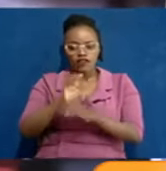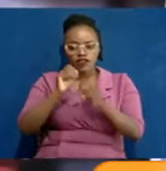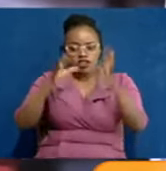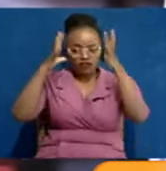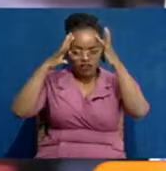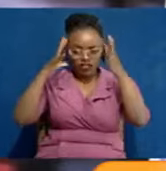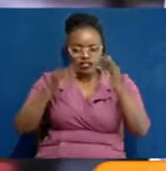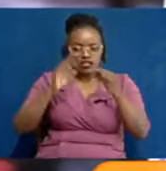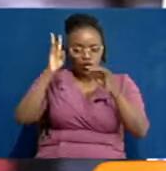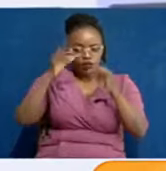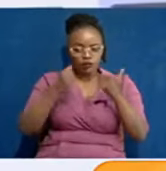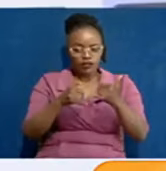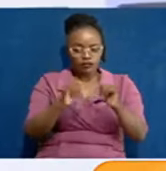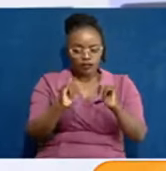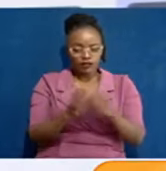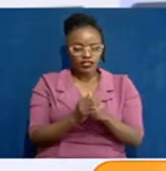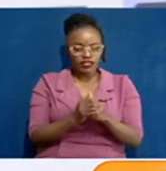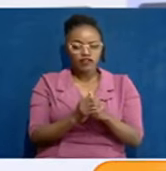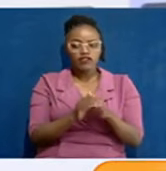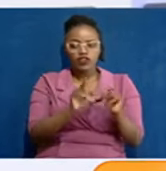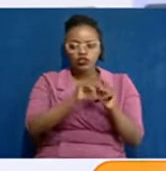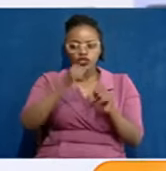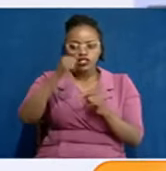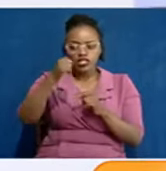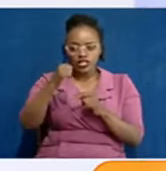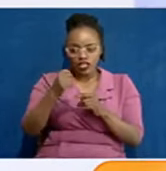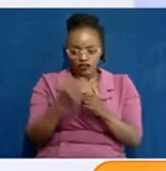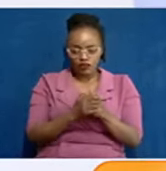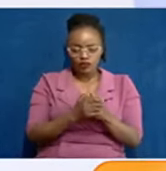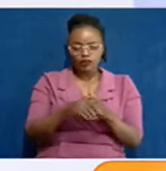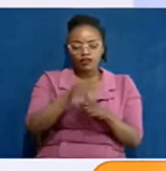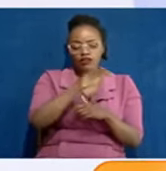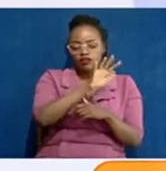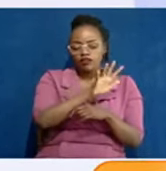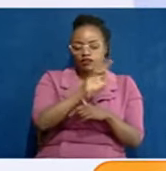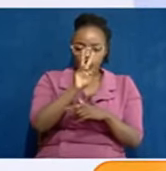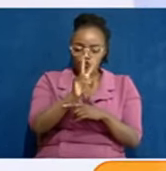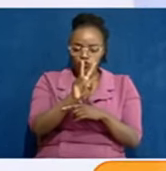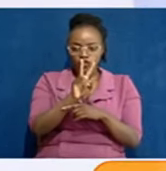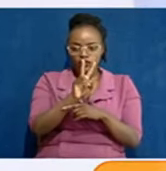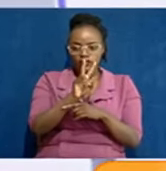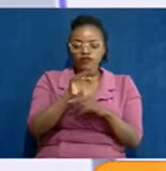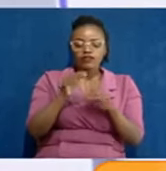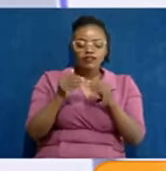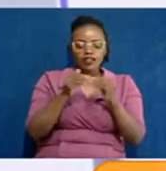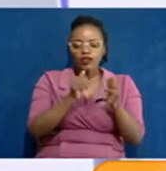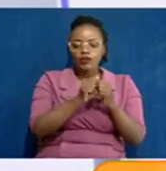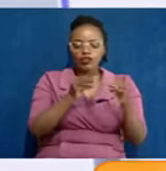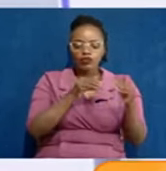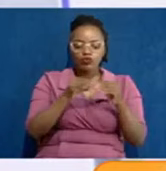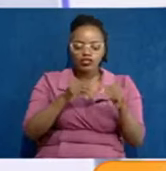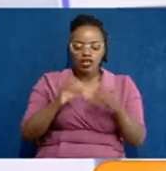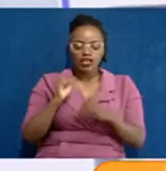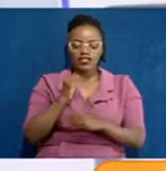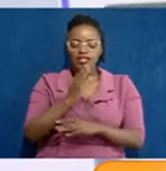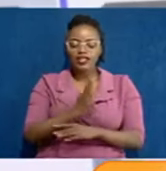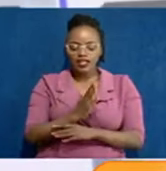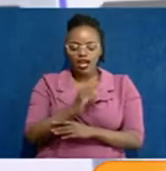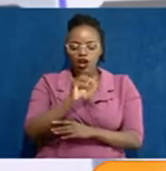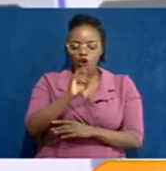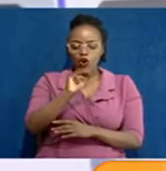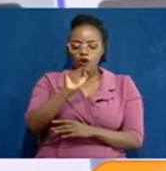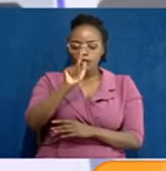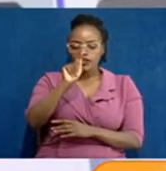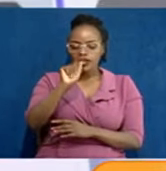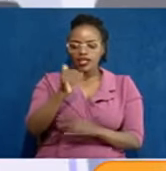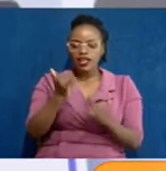uamuzi wa rufaa utatekelezwa. Kwa upande wao, Wakenya 53 wakiongozwa na seneta wa Busia Ukio Mtata wanataka uamuzi wa